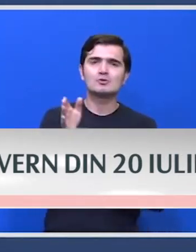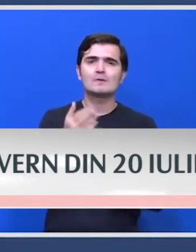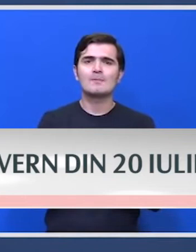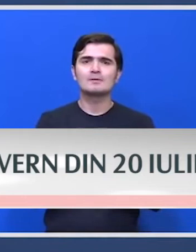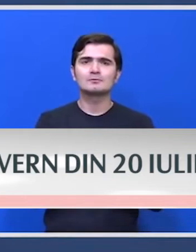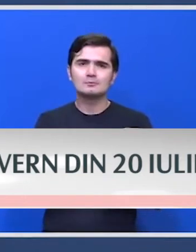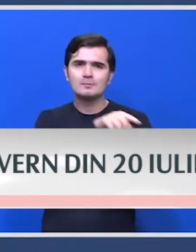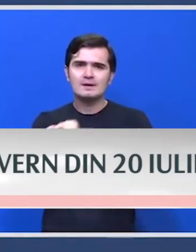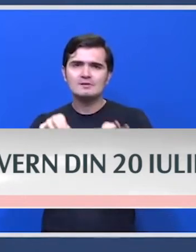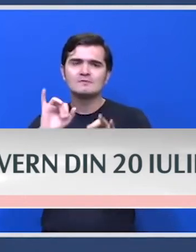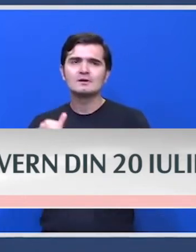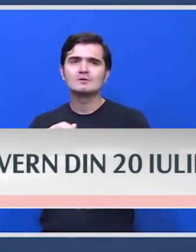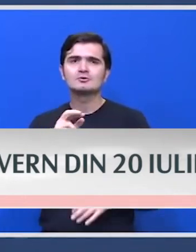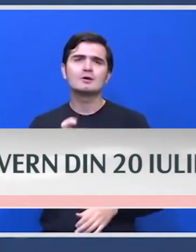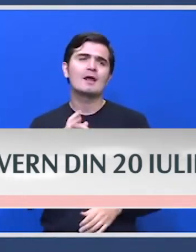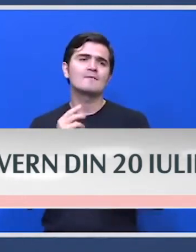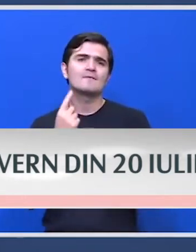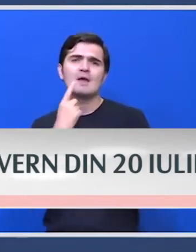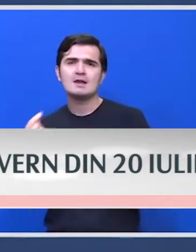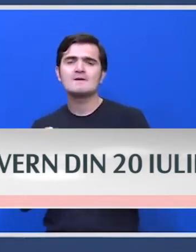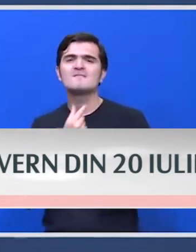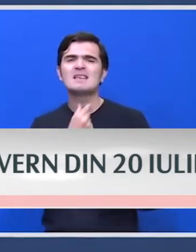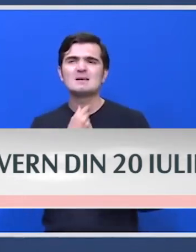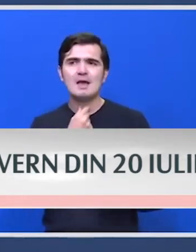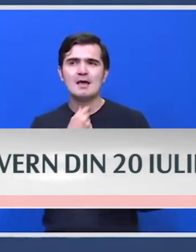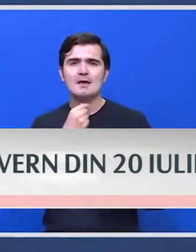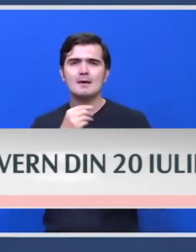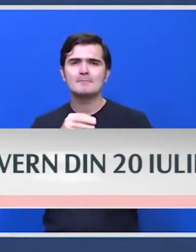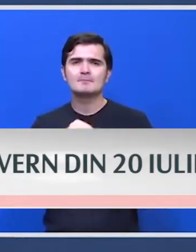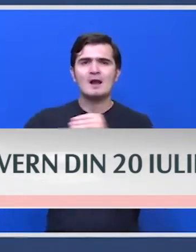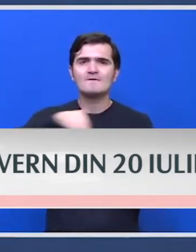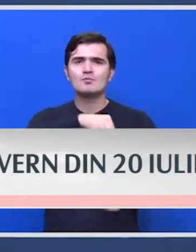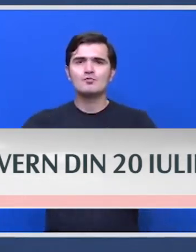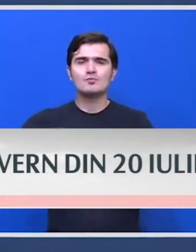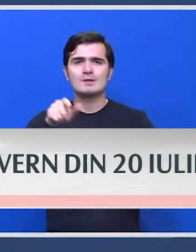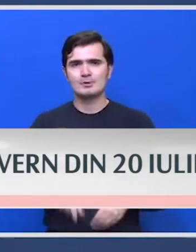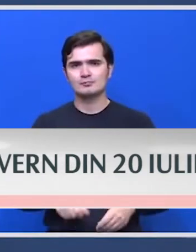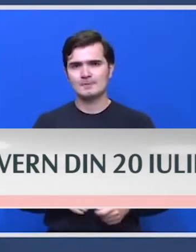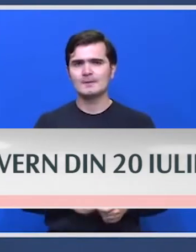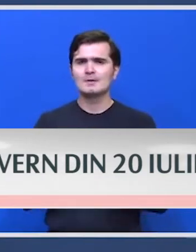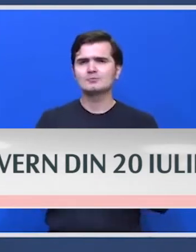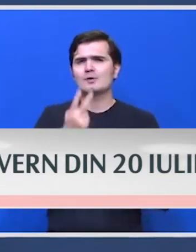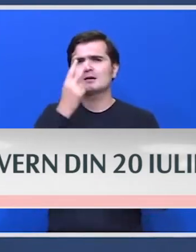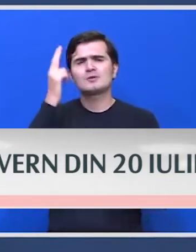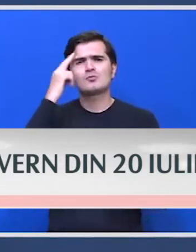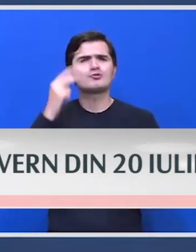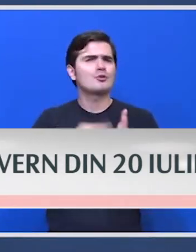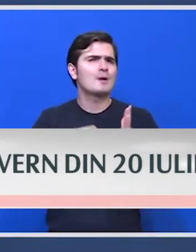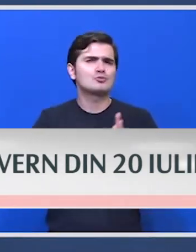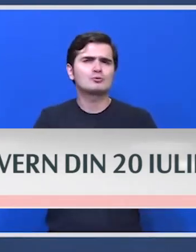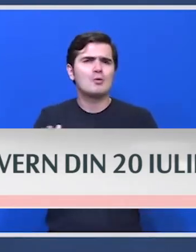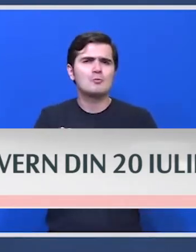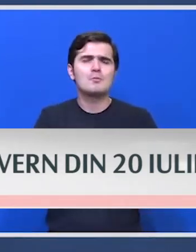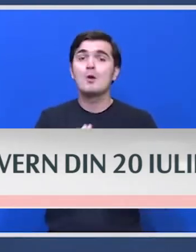a victimelor traficului de persoane, adică modalitatea în care nu numai polițiștii, ci